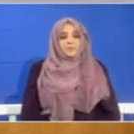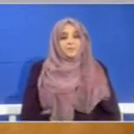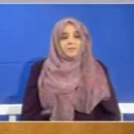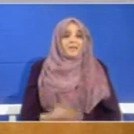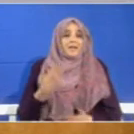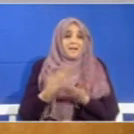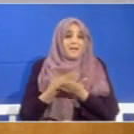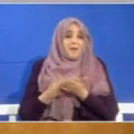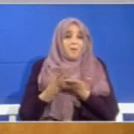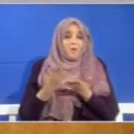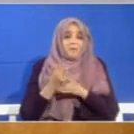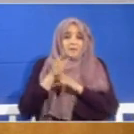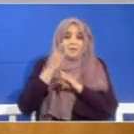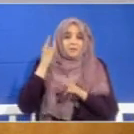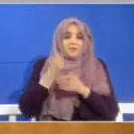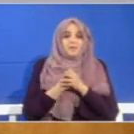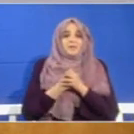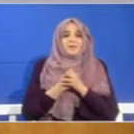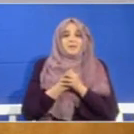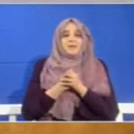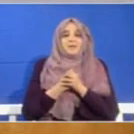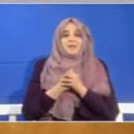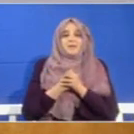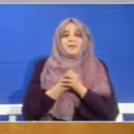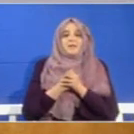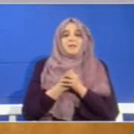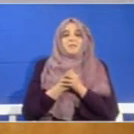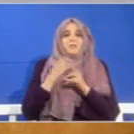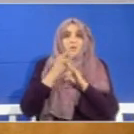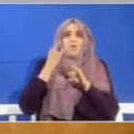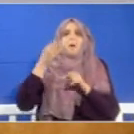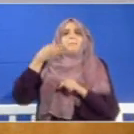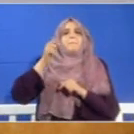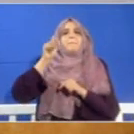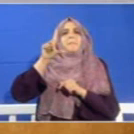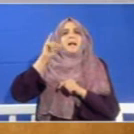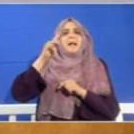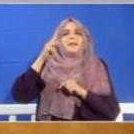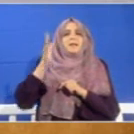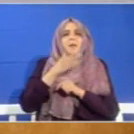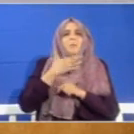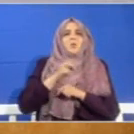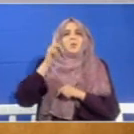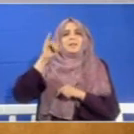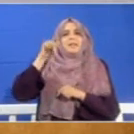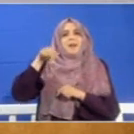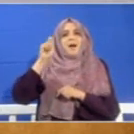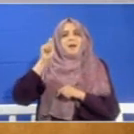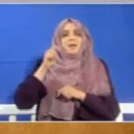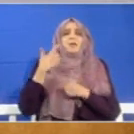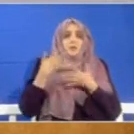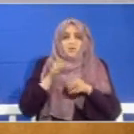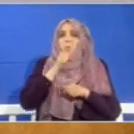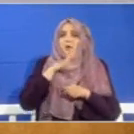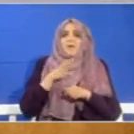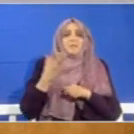ومثال ذلك في التاريخ مالك بن دينار، وقبله سيدنا رسول الله صلى الله عليه وسلم. كان